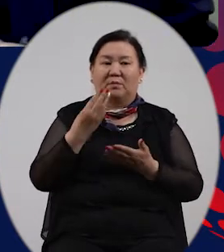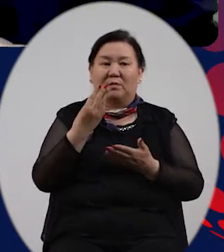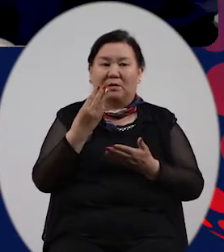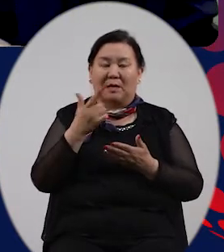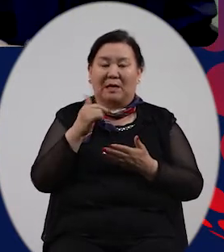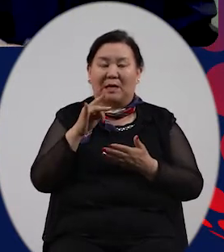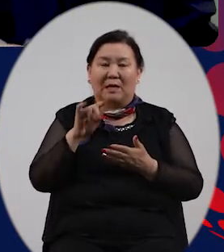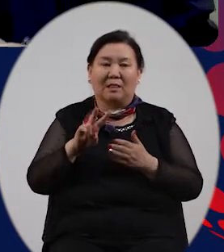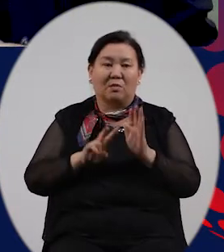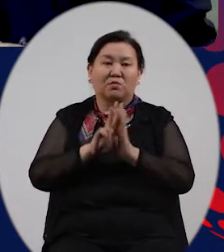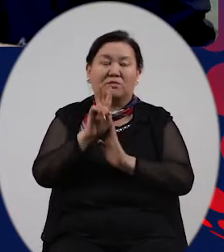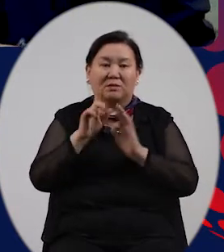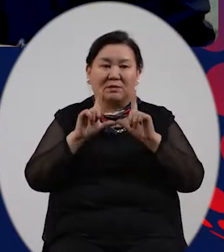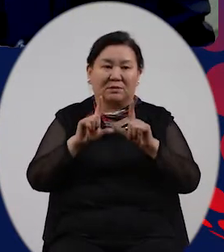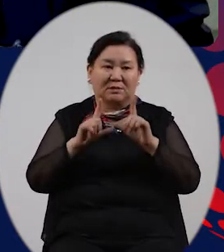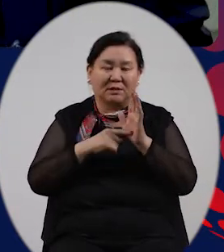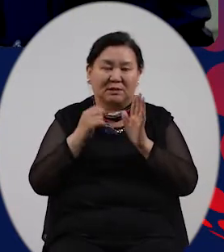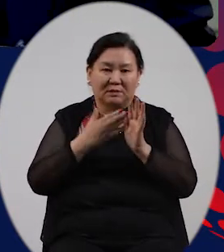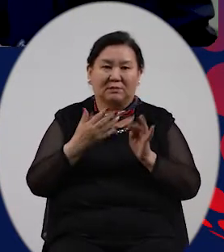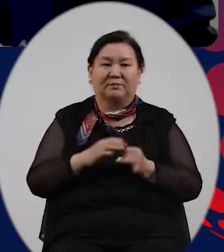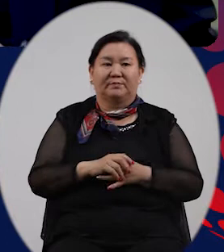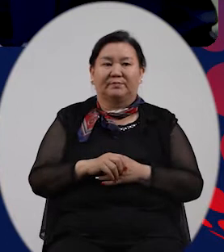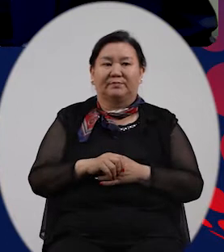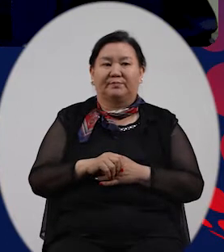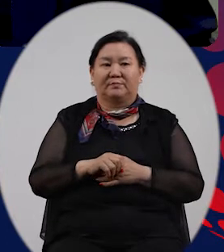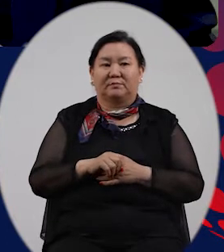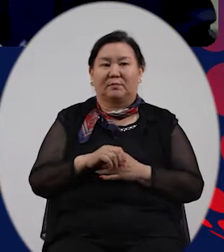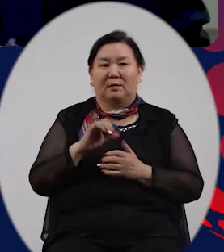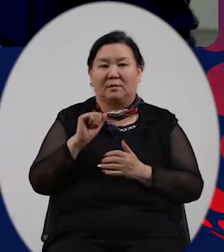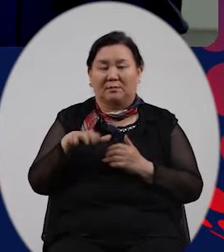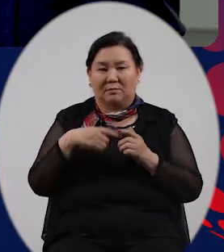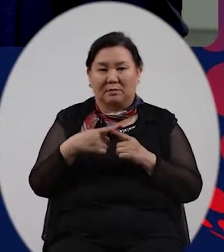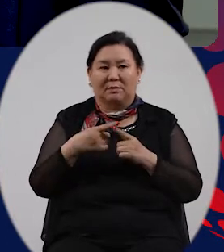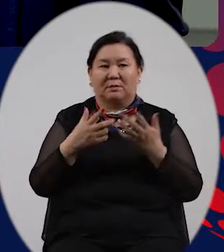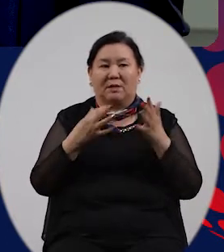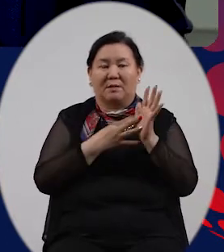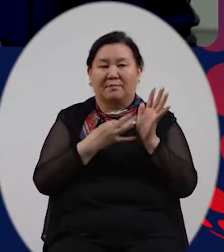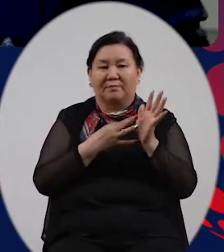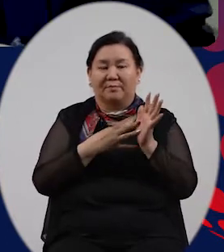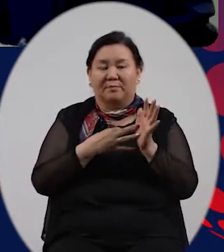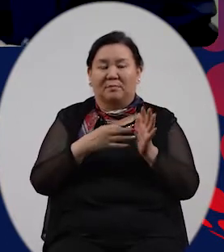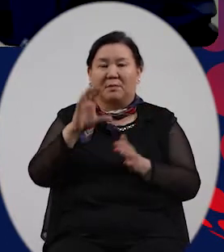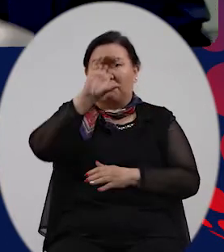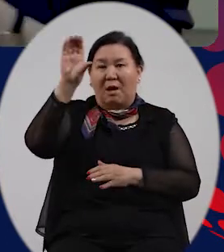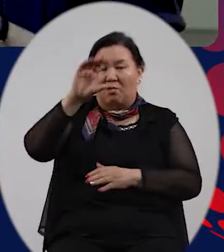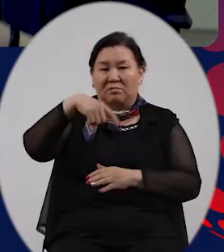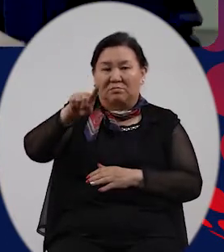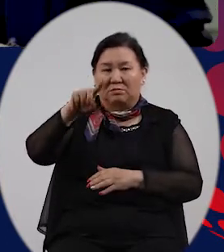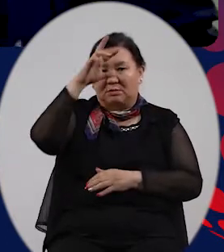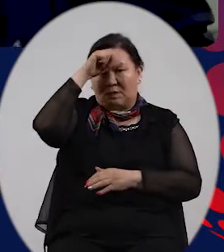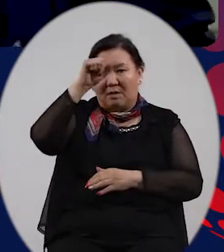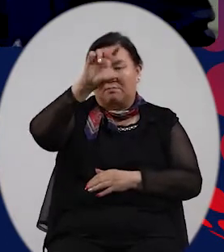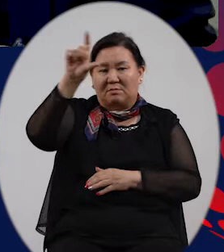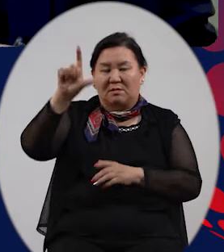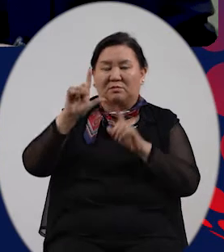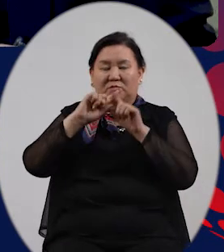гарал үүслийн гэрчилгээ бол энэ шаардлагатай байдаг. За үүнээс гадна одоо эрх бүхий байгууллагын лиценз зөвшөөрлүүд хэрвээ шаардлагатай